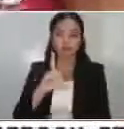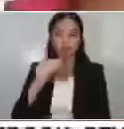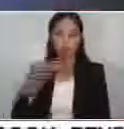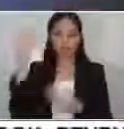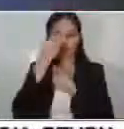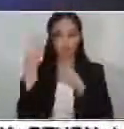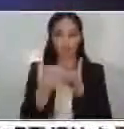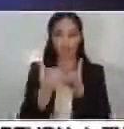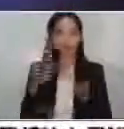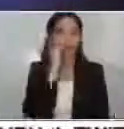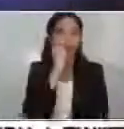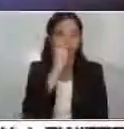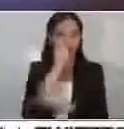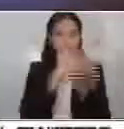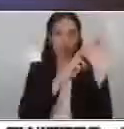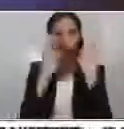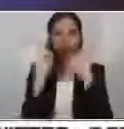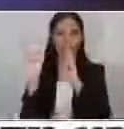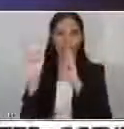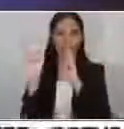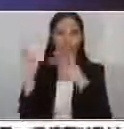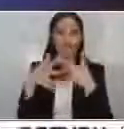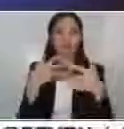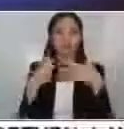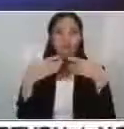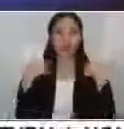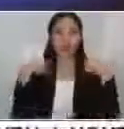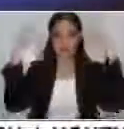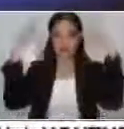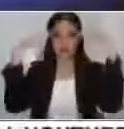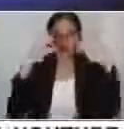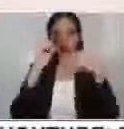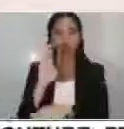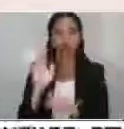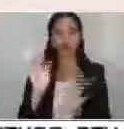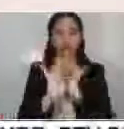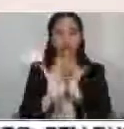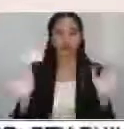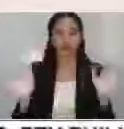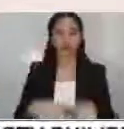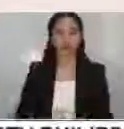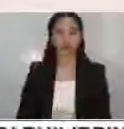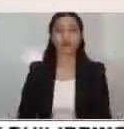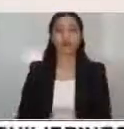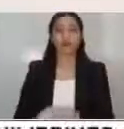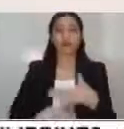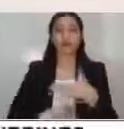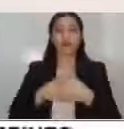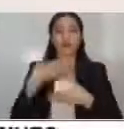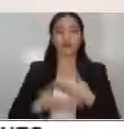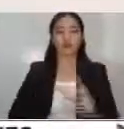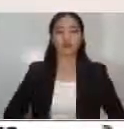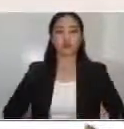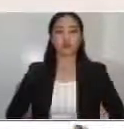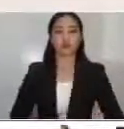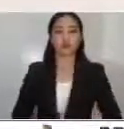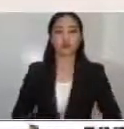kanyang loob nang minsang pinagdudahan niya ang kanyang kakayahan. Yung nag-uumpisa pa lang ako sa